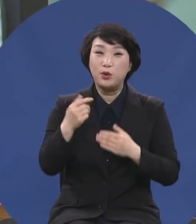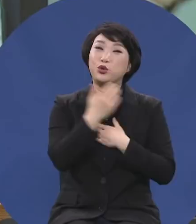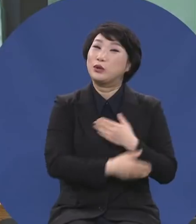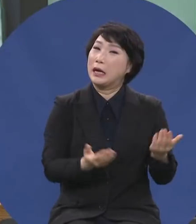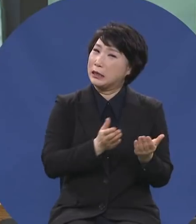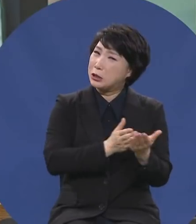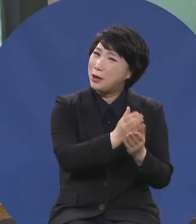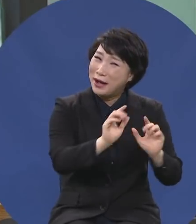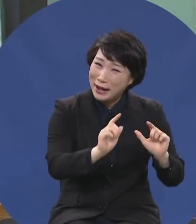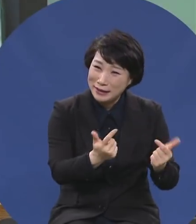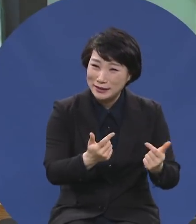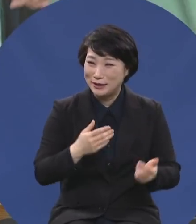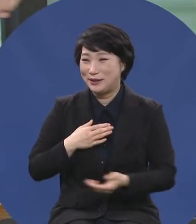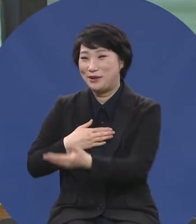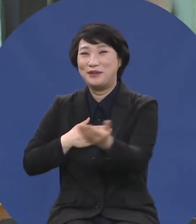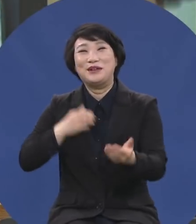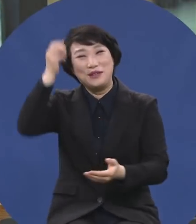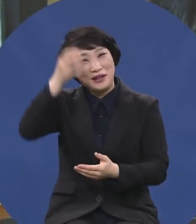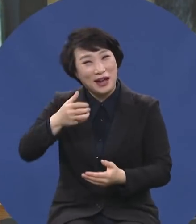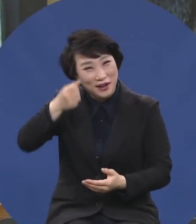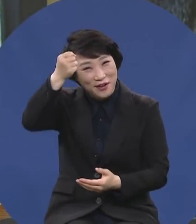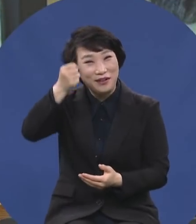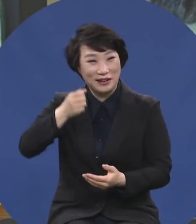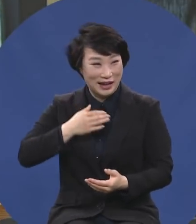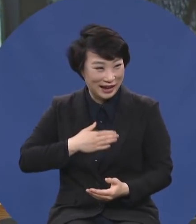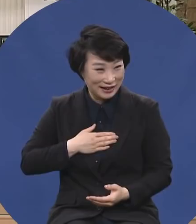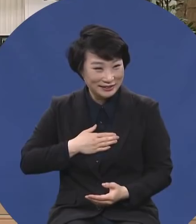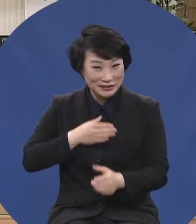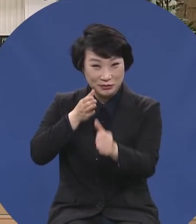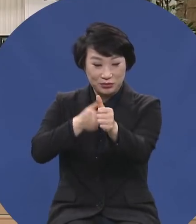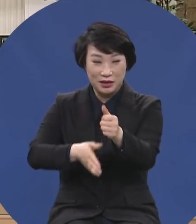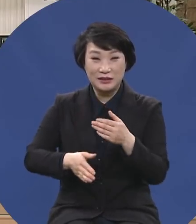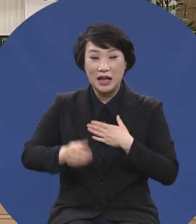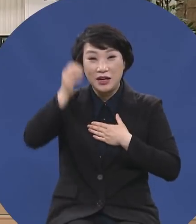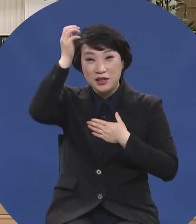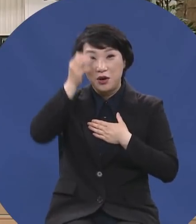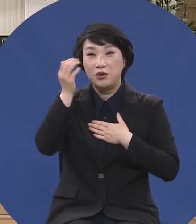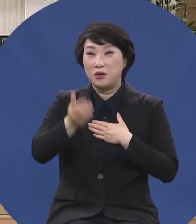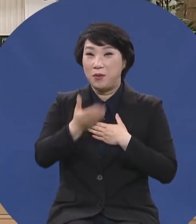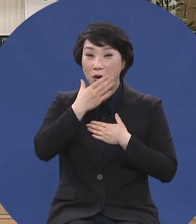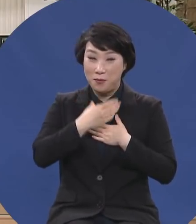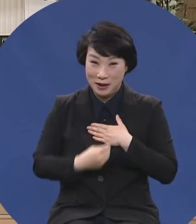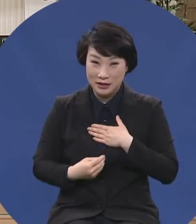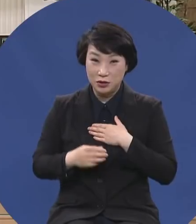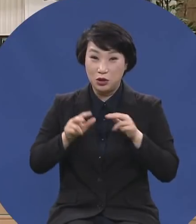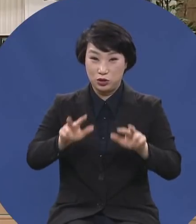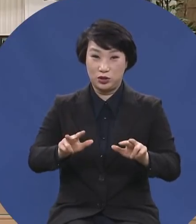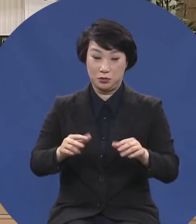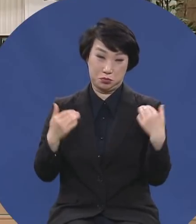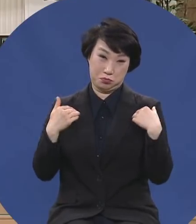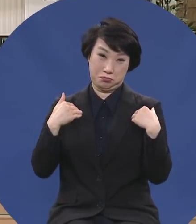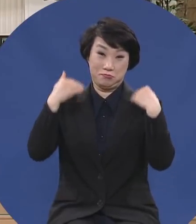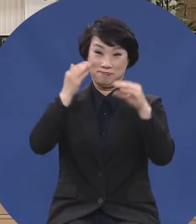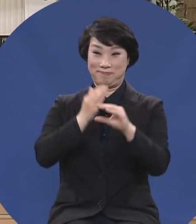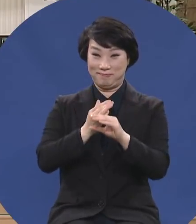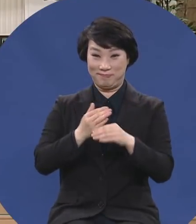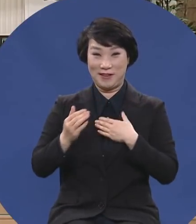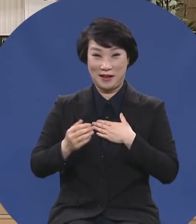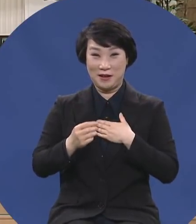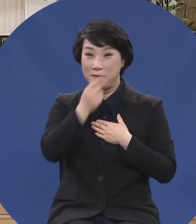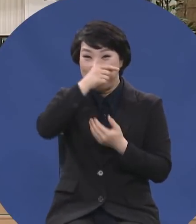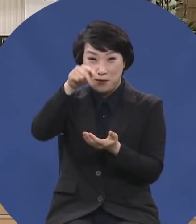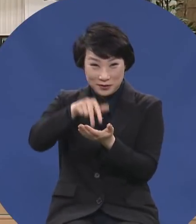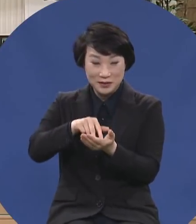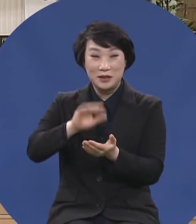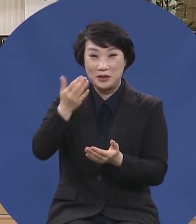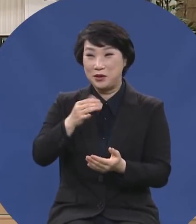아니라 여러분의 영의 것임을 알아야 돼요. 내 영이 먹고 마시며 지금 성장하고 있고 보존되고